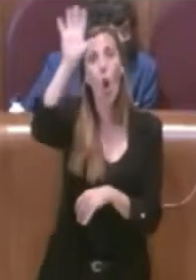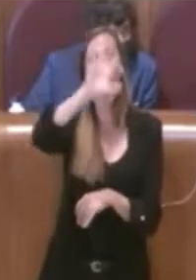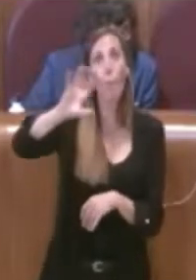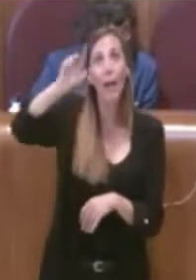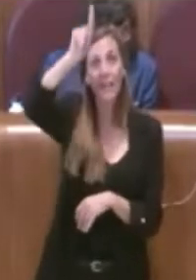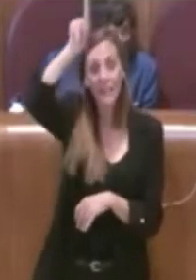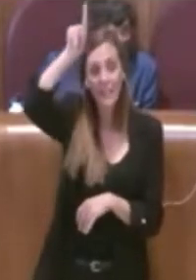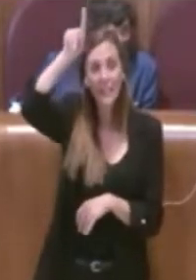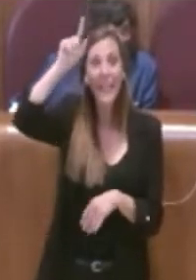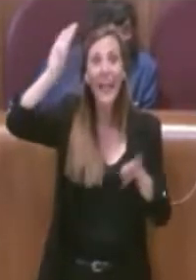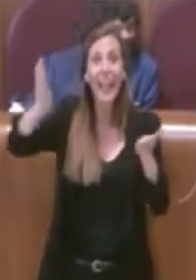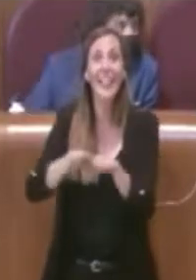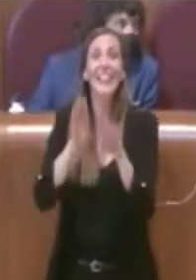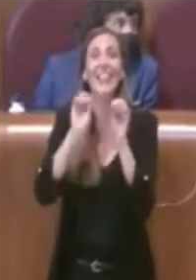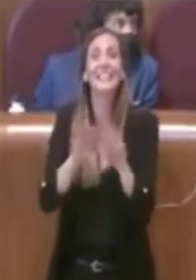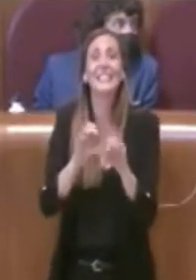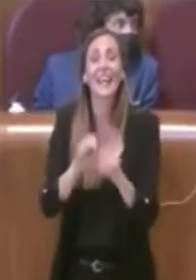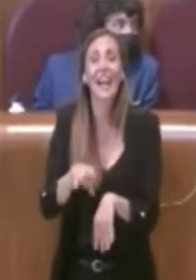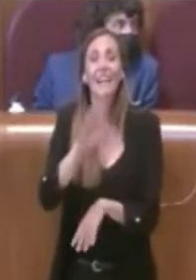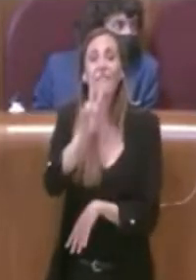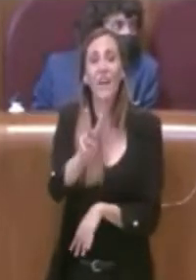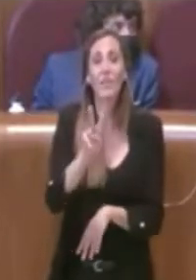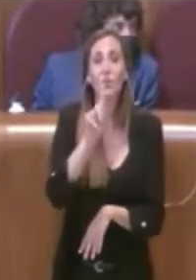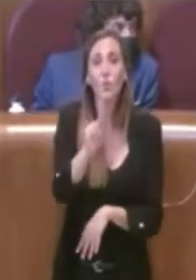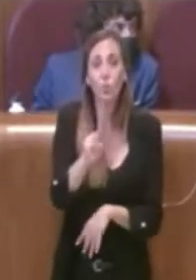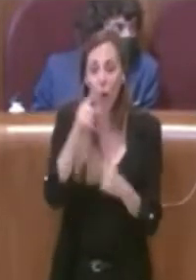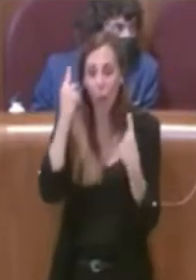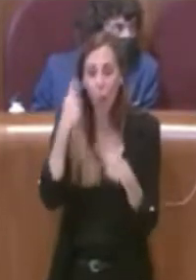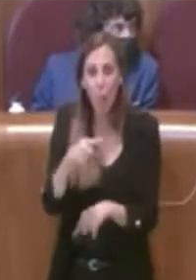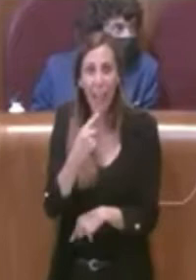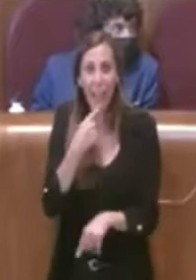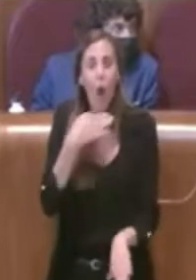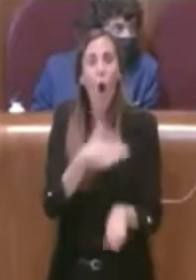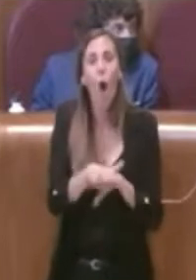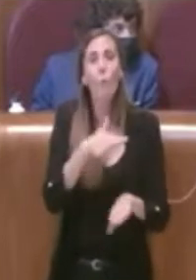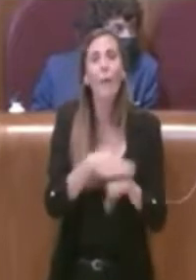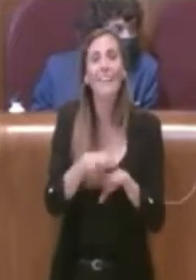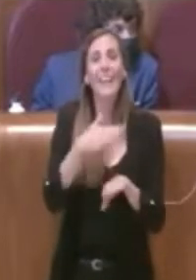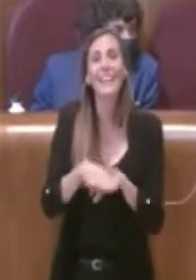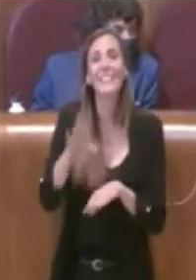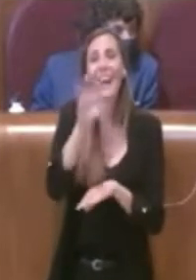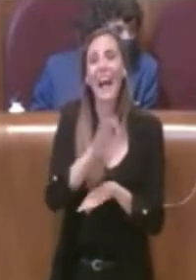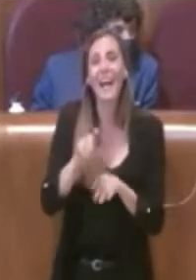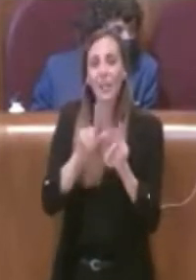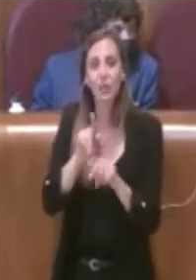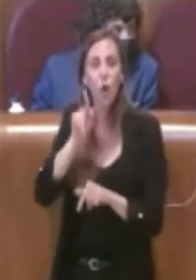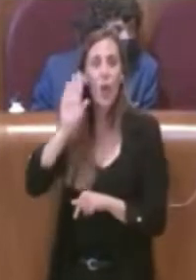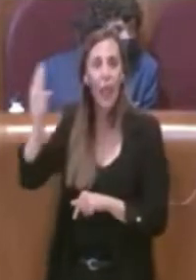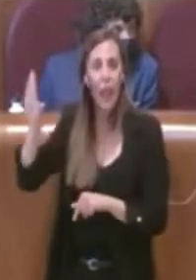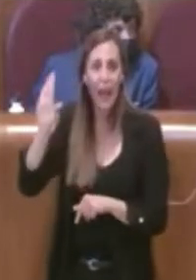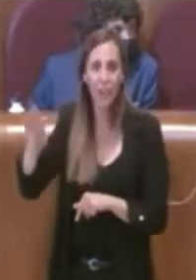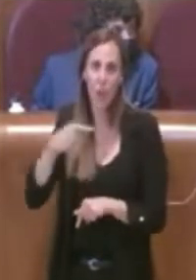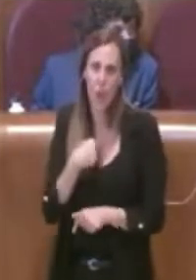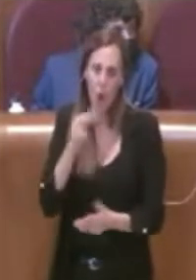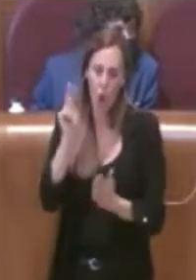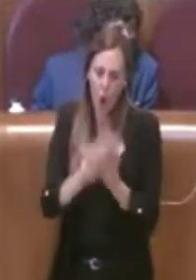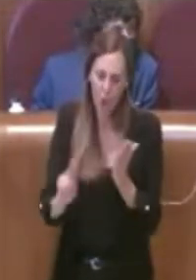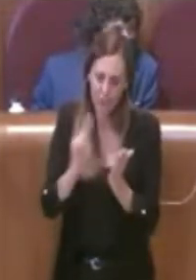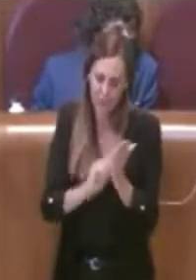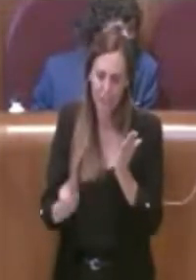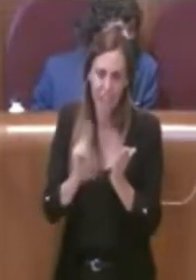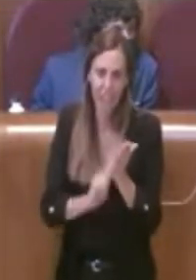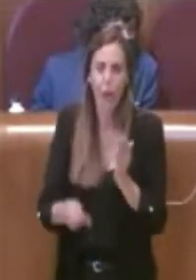21 di discariche questo è un compito della regione io lo vorrei spiegare allo spiegato più volte anche scrivendo dei post